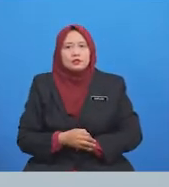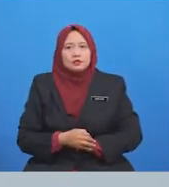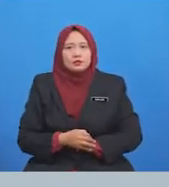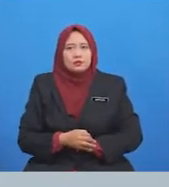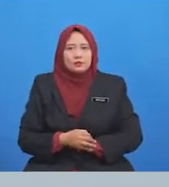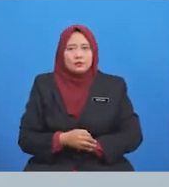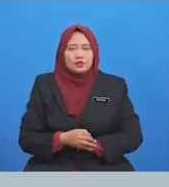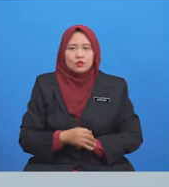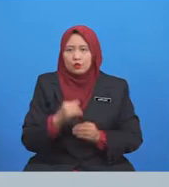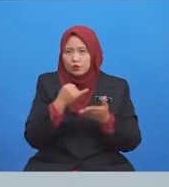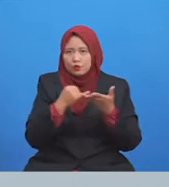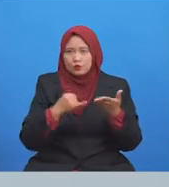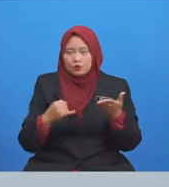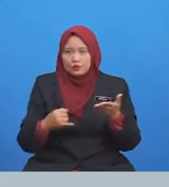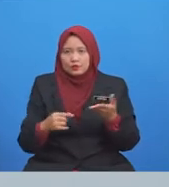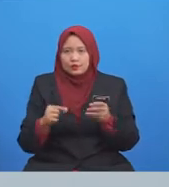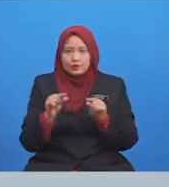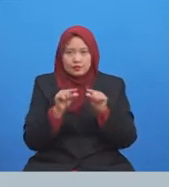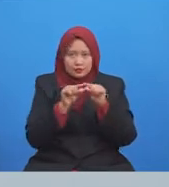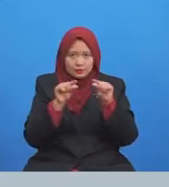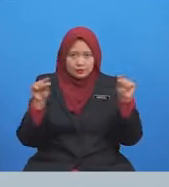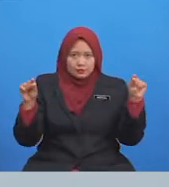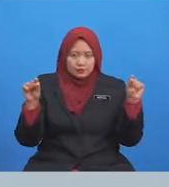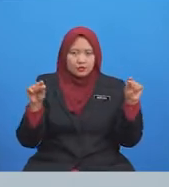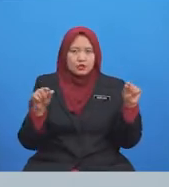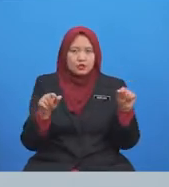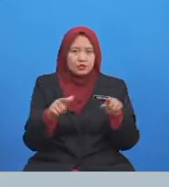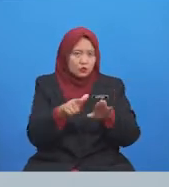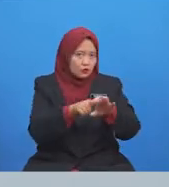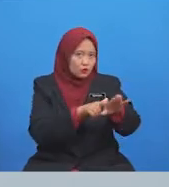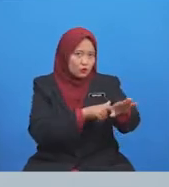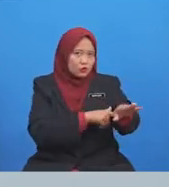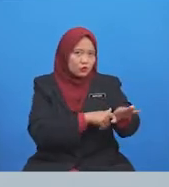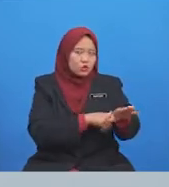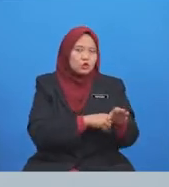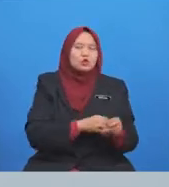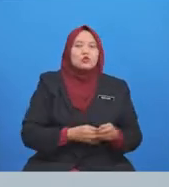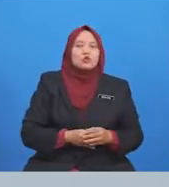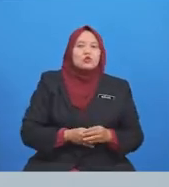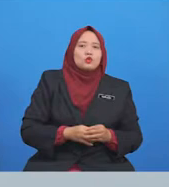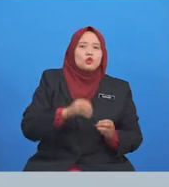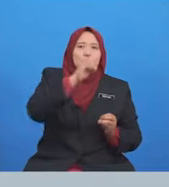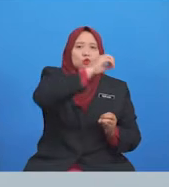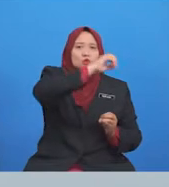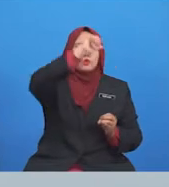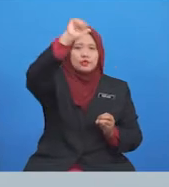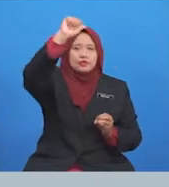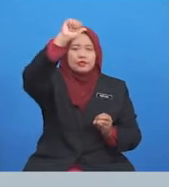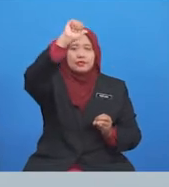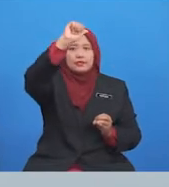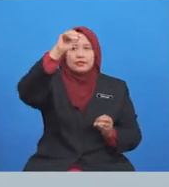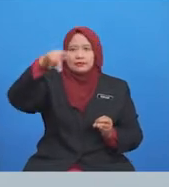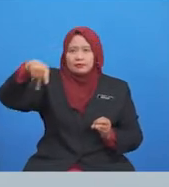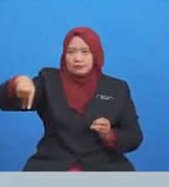Seterusnya, lukiskan garis lurus yang menyambungkan titik OA, titik AP,